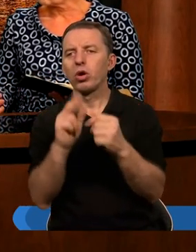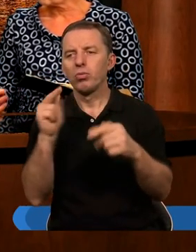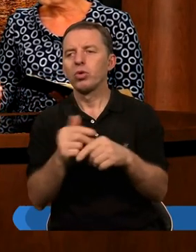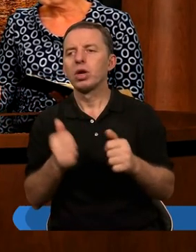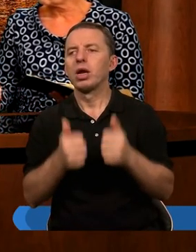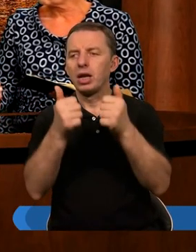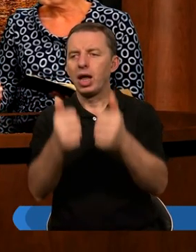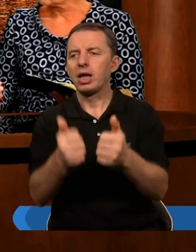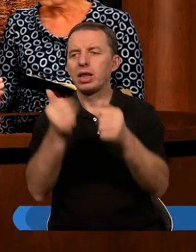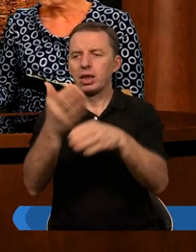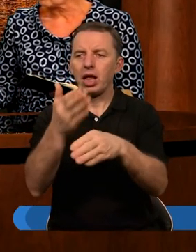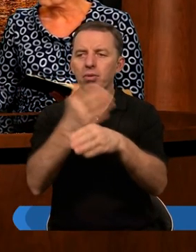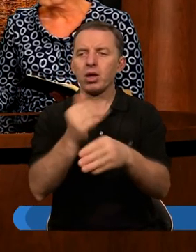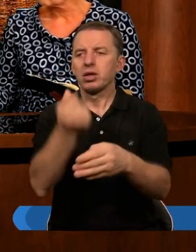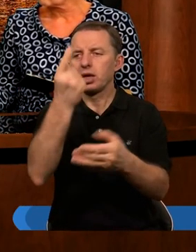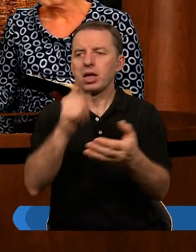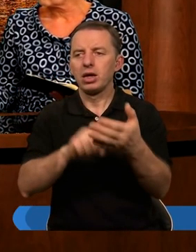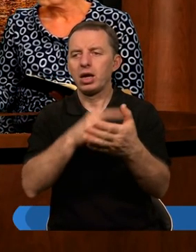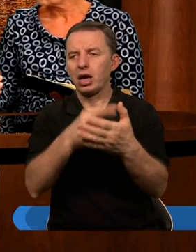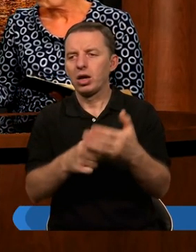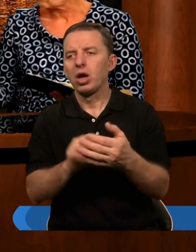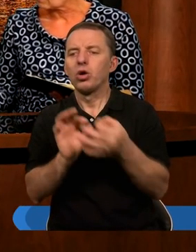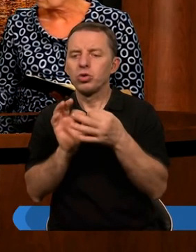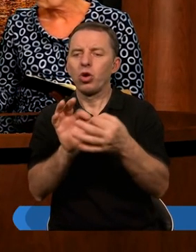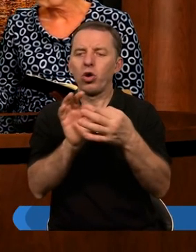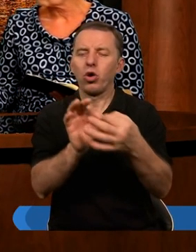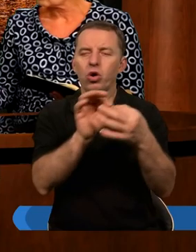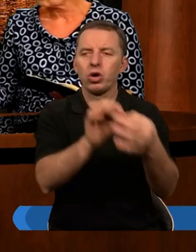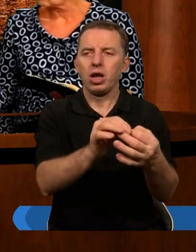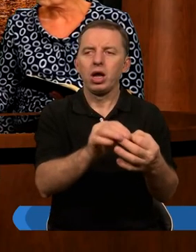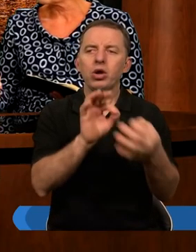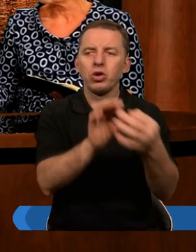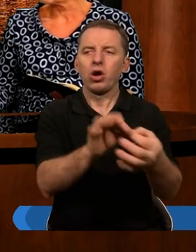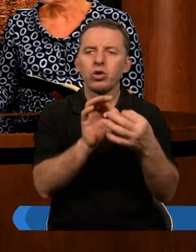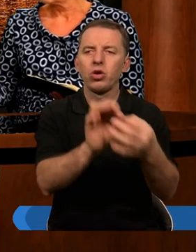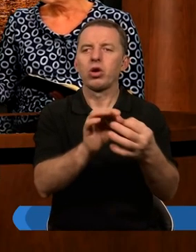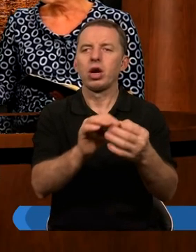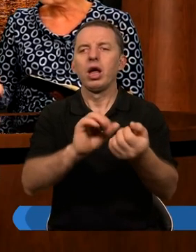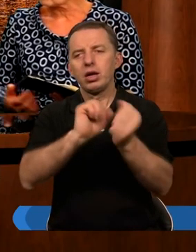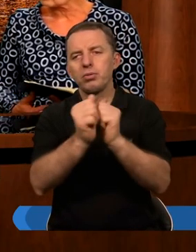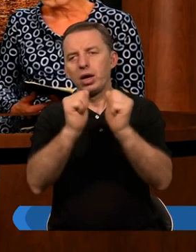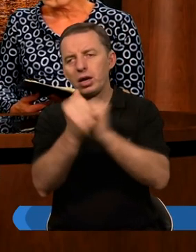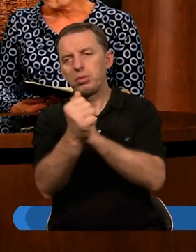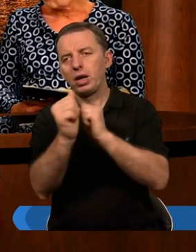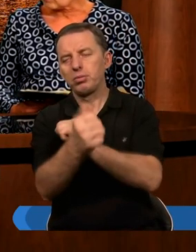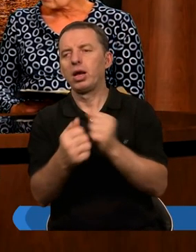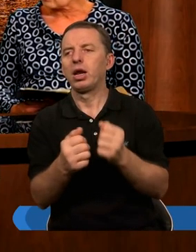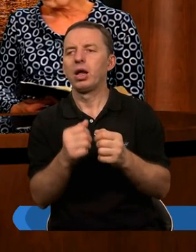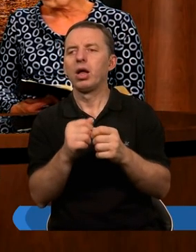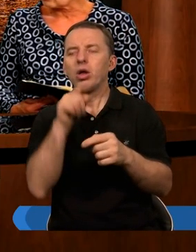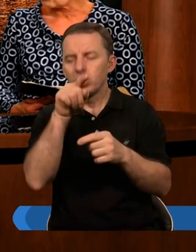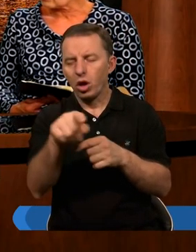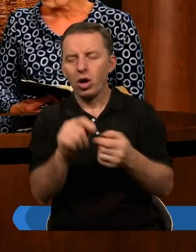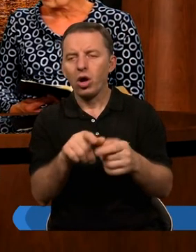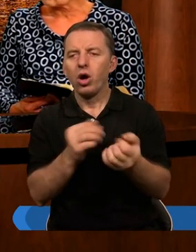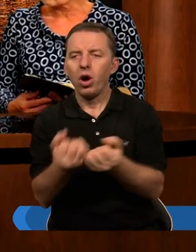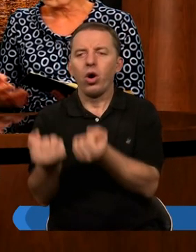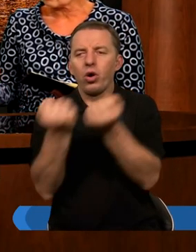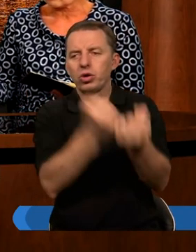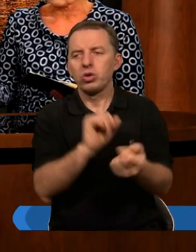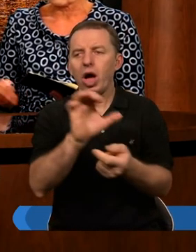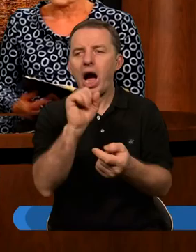następować jeden raz, ciągle, ciągle, ciągle. I tu też jest właśnie odnośnik